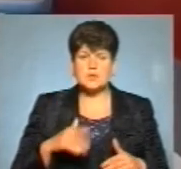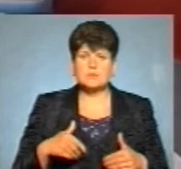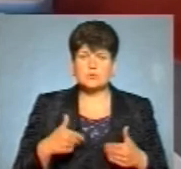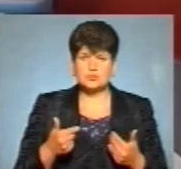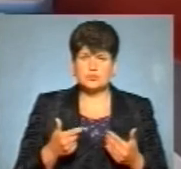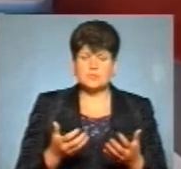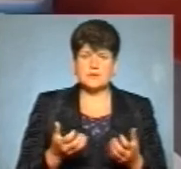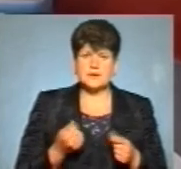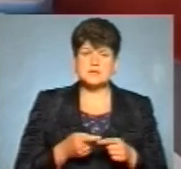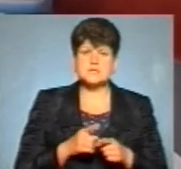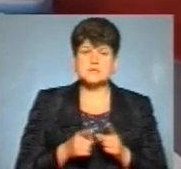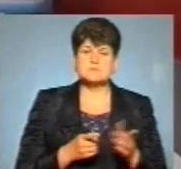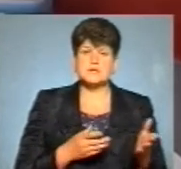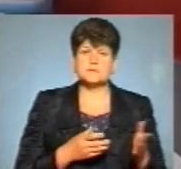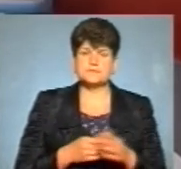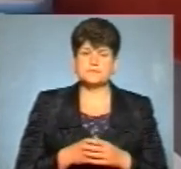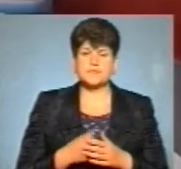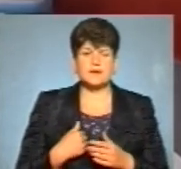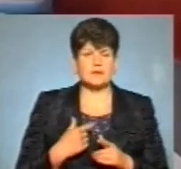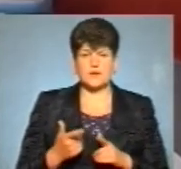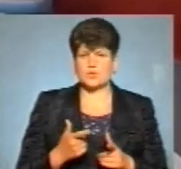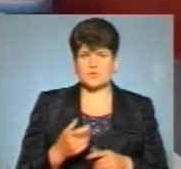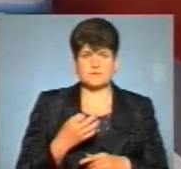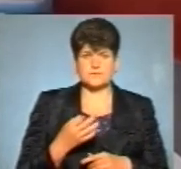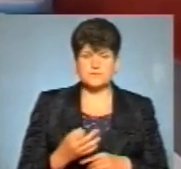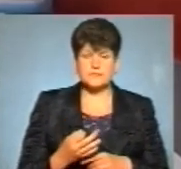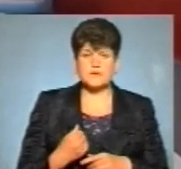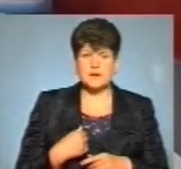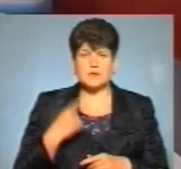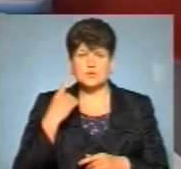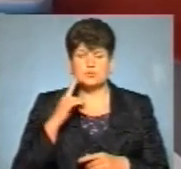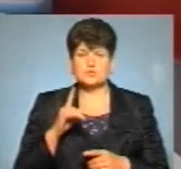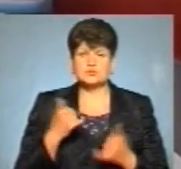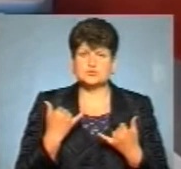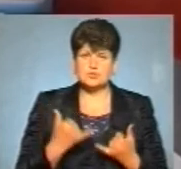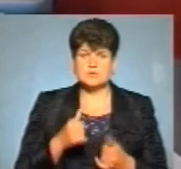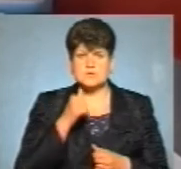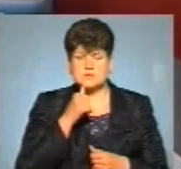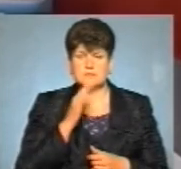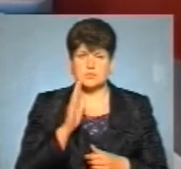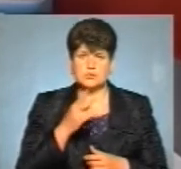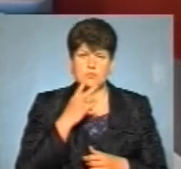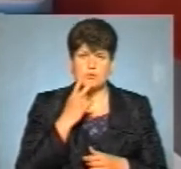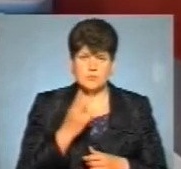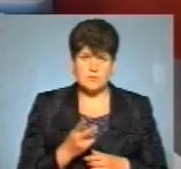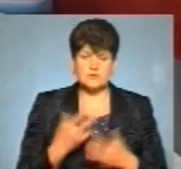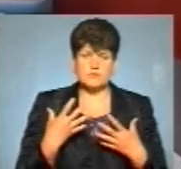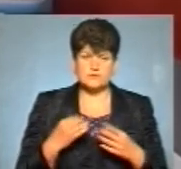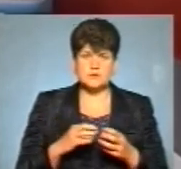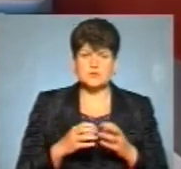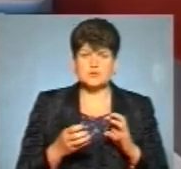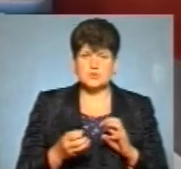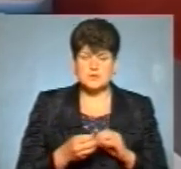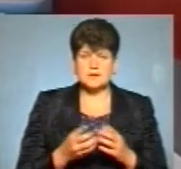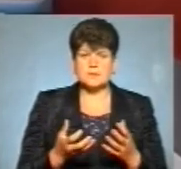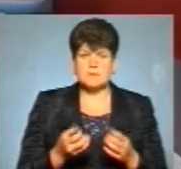прийняти ці зміни? Я не готова говорити, але я думаю, що сьогодні-завтра ми будемо бачити уже результат і